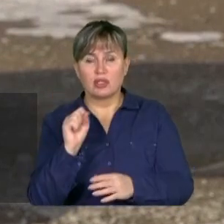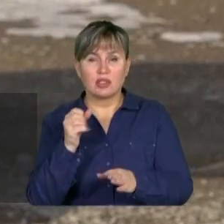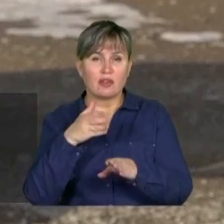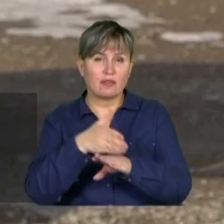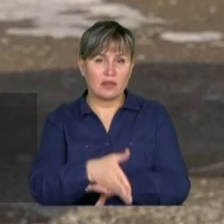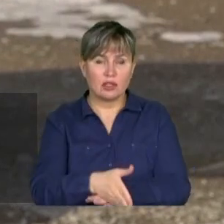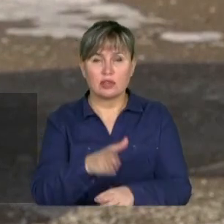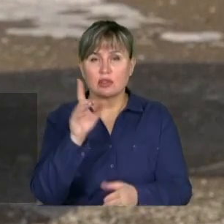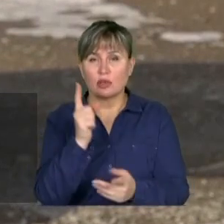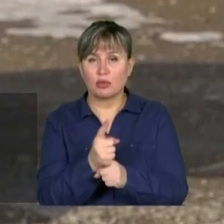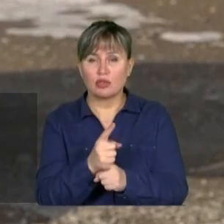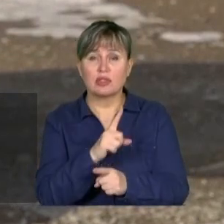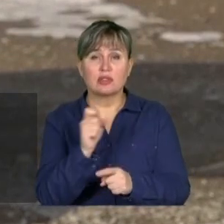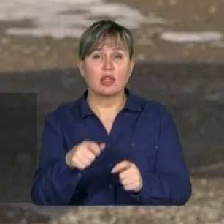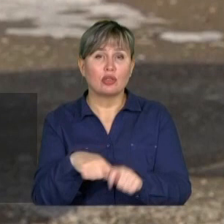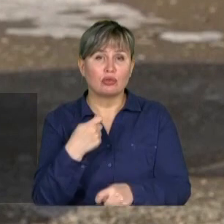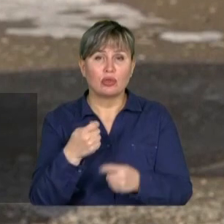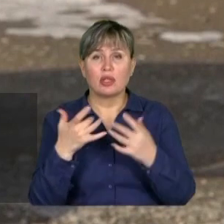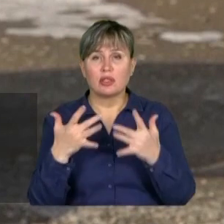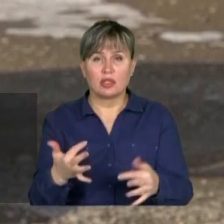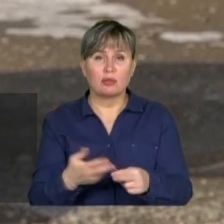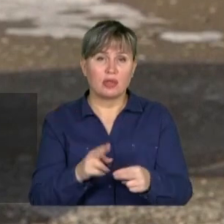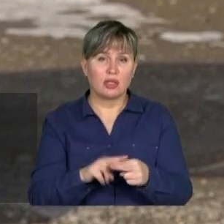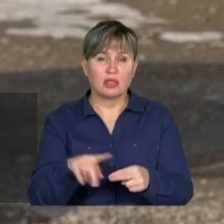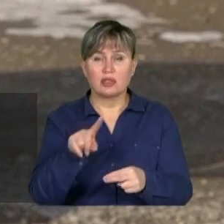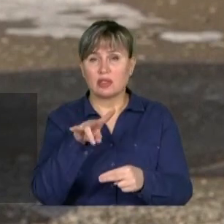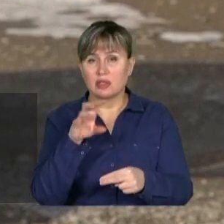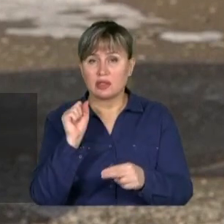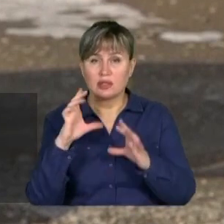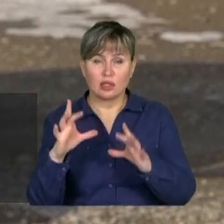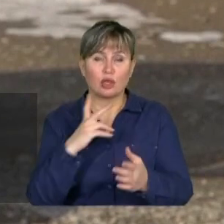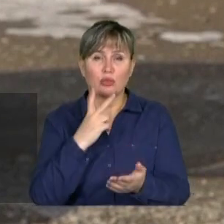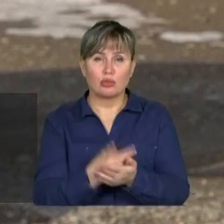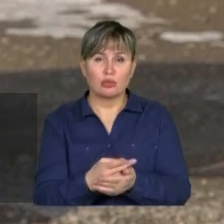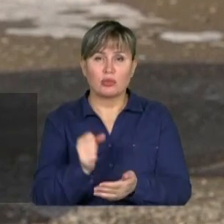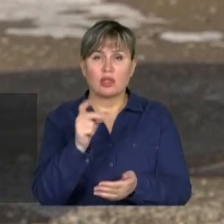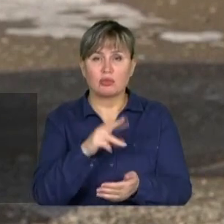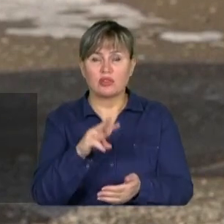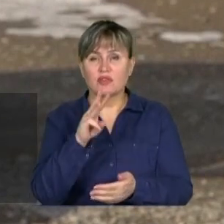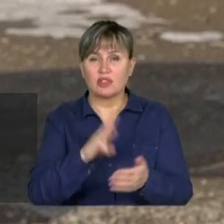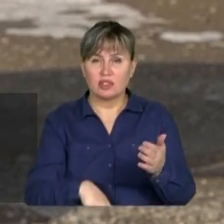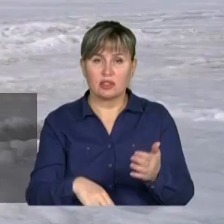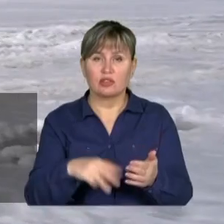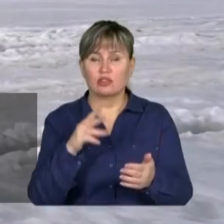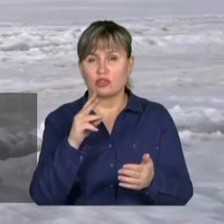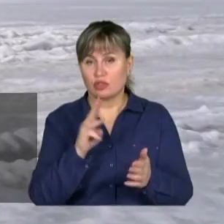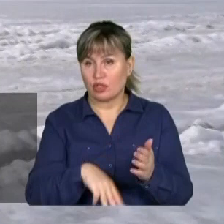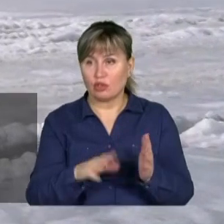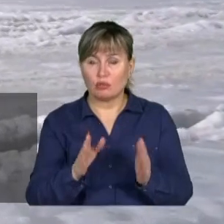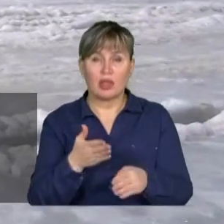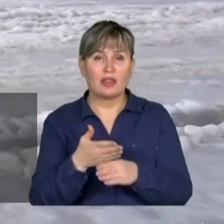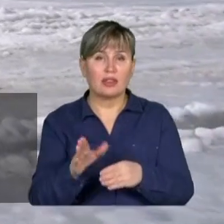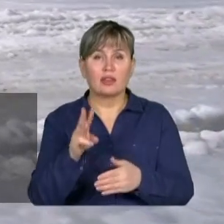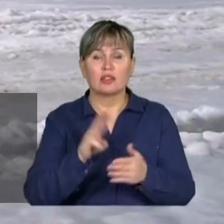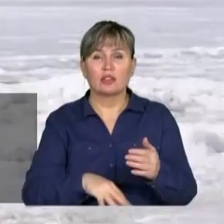запрещен». За нарушение требования данного знака предусмотрено административное взыскание в виде штрафа. Отдельный штраф